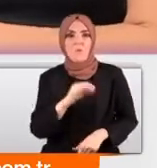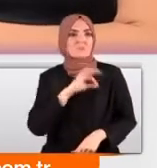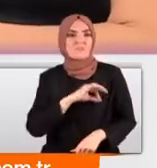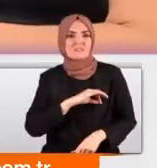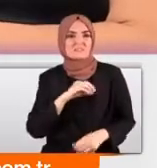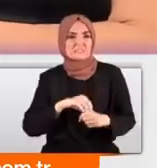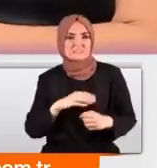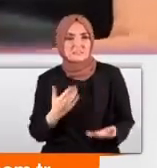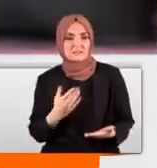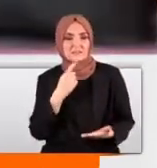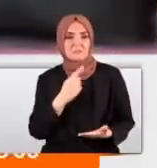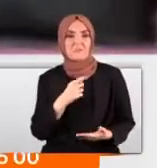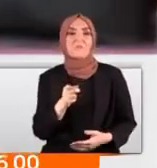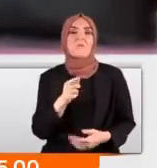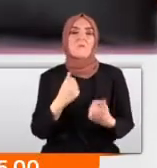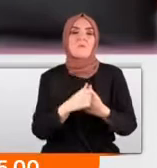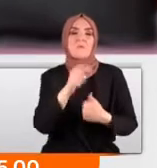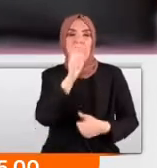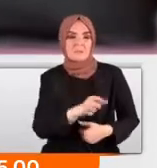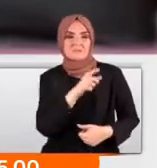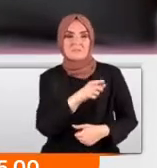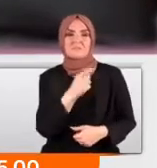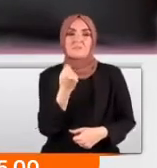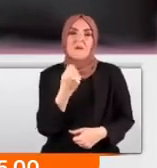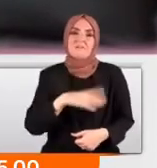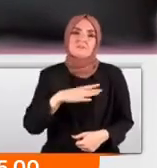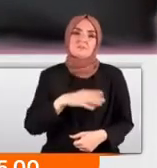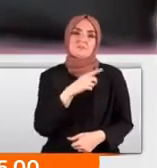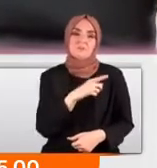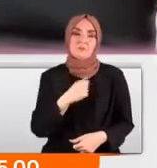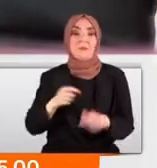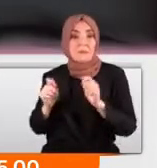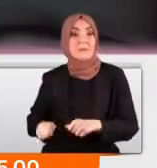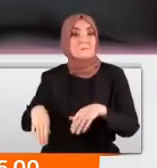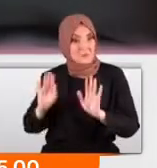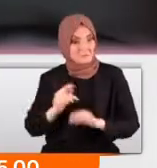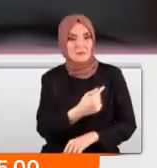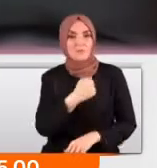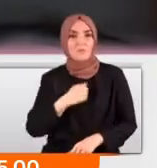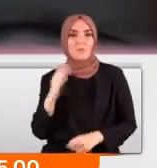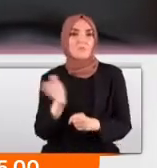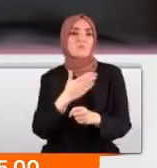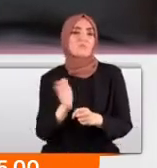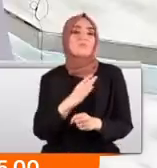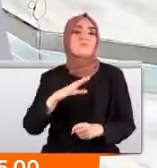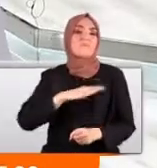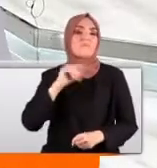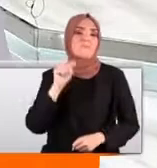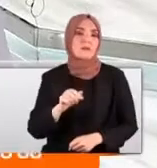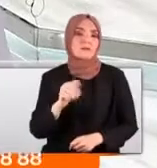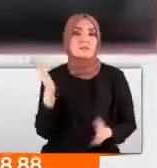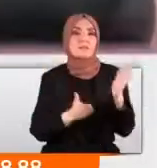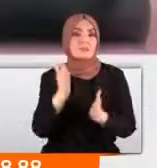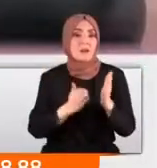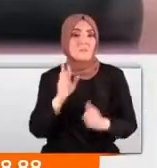istiyordu ya. Başka bir şey değil. Ben öyle yapmadığım takdirde zaten dövüyordu kendisi, ediyordu. Yani benim darp raporlarım var. Benim çocuğumla kapının